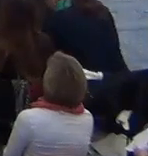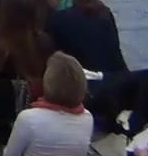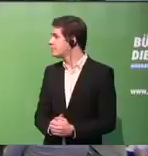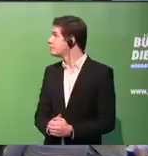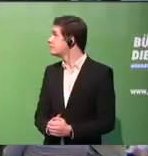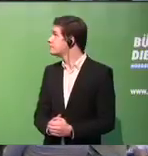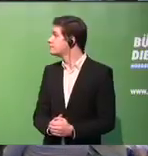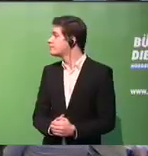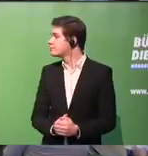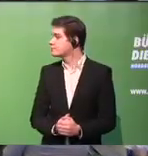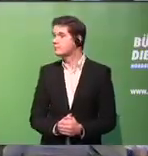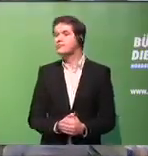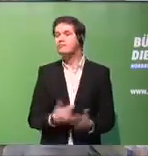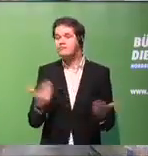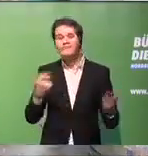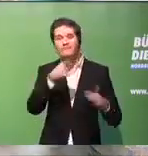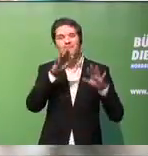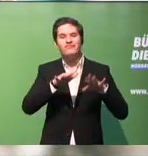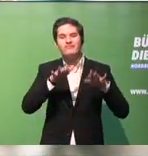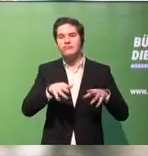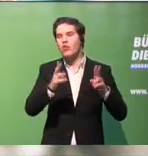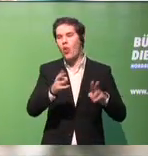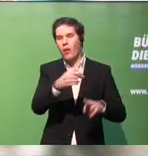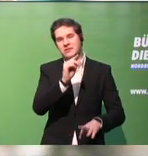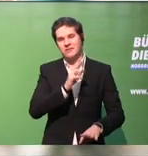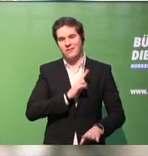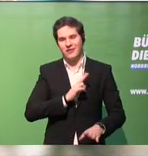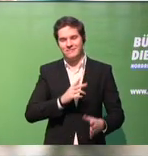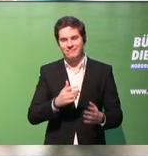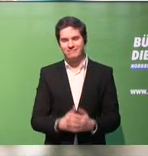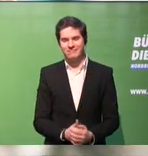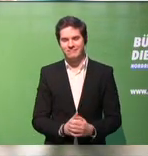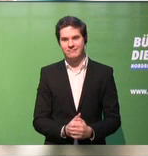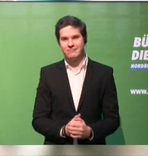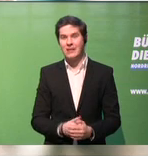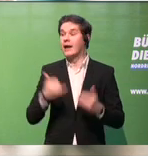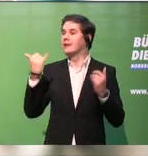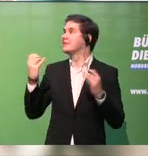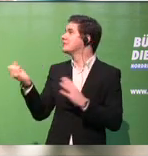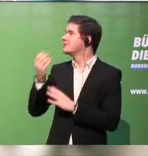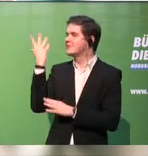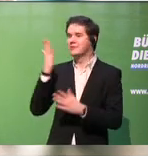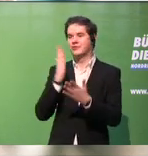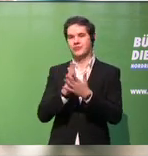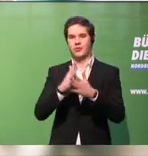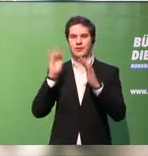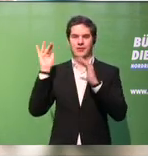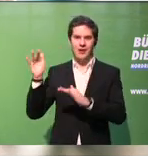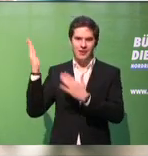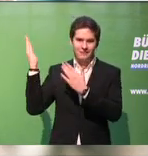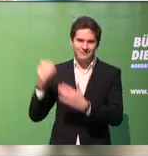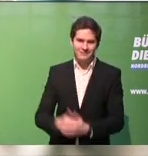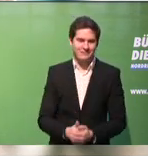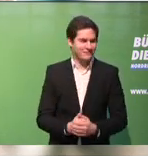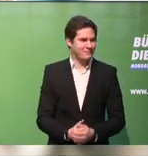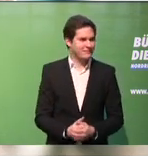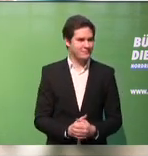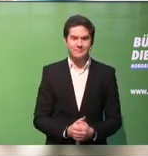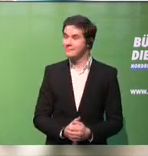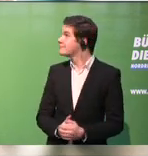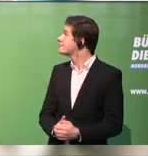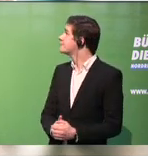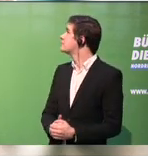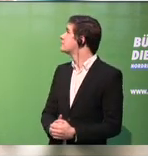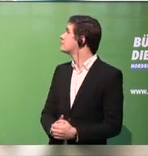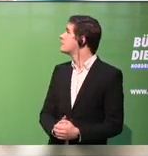Die Namen sind noch nicht eingeblendet. Jetzt sind sie da. Dann eröffne